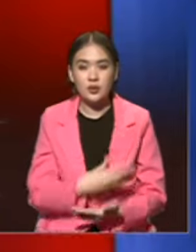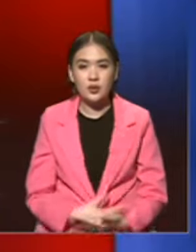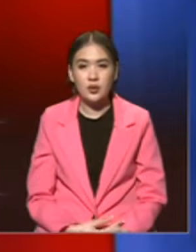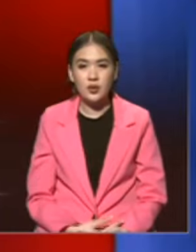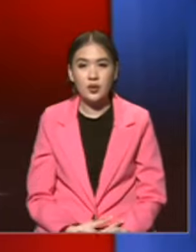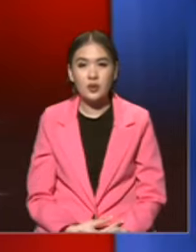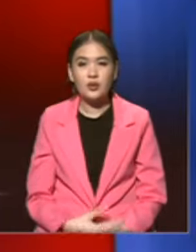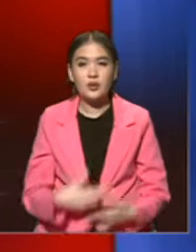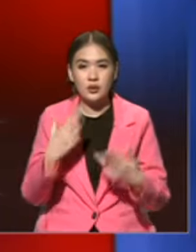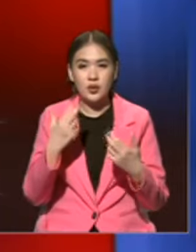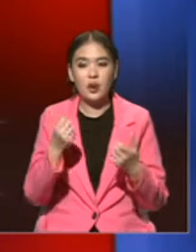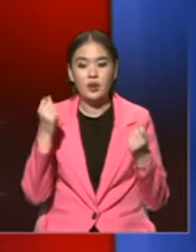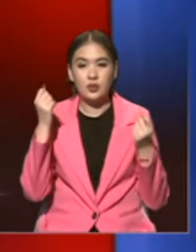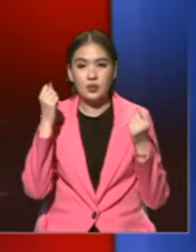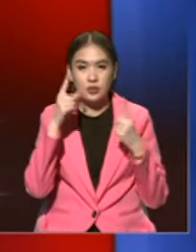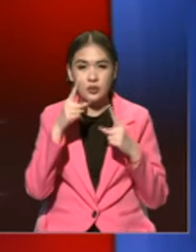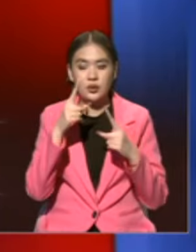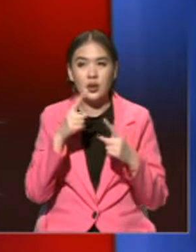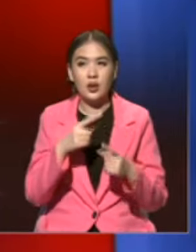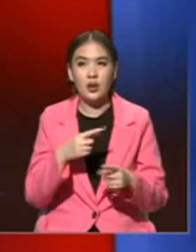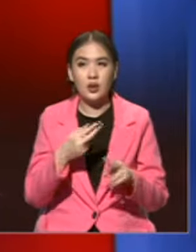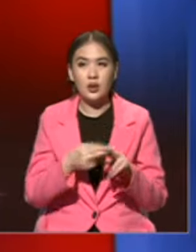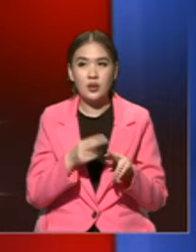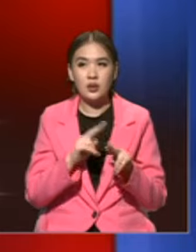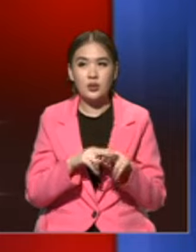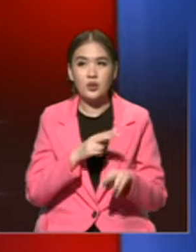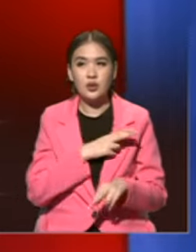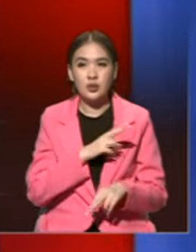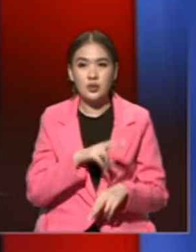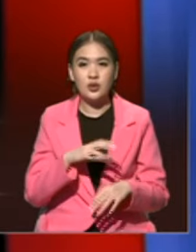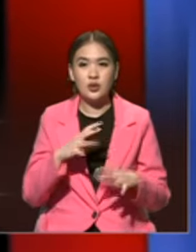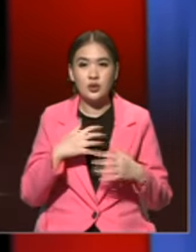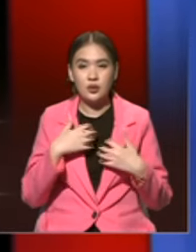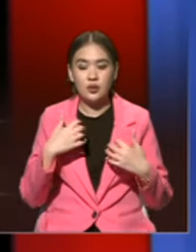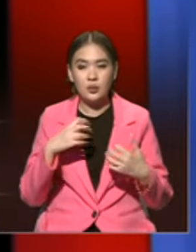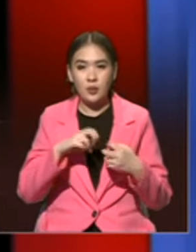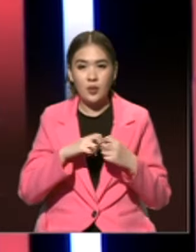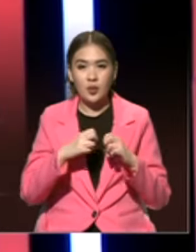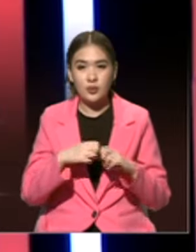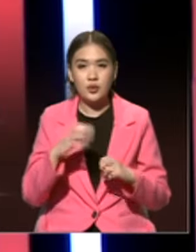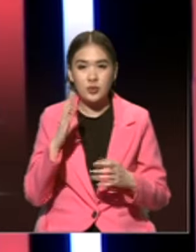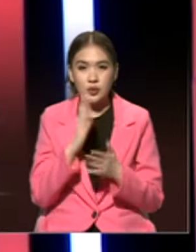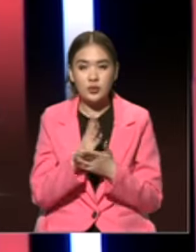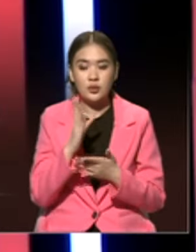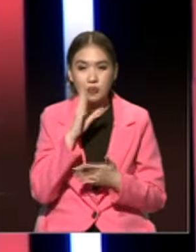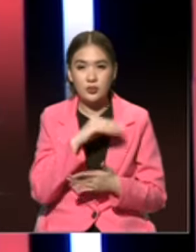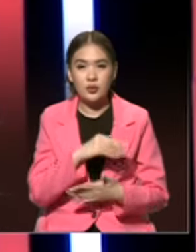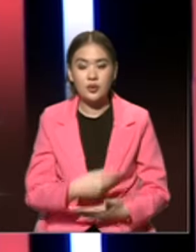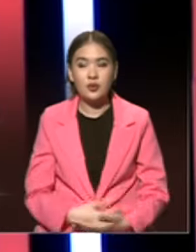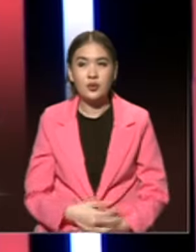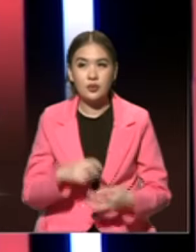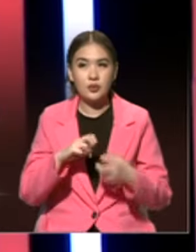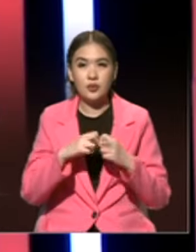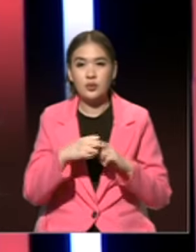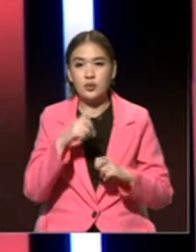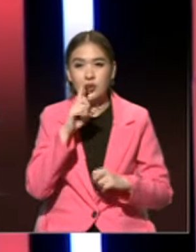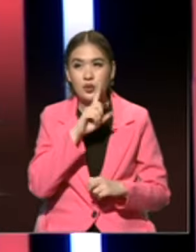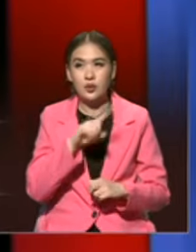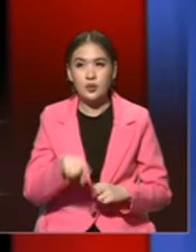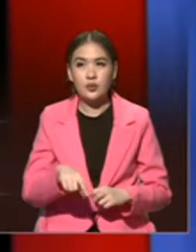елер анықталып, я, бұл жүрде жанағы, бұл енді көрген малы. Тақ проблема болу мүмкін көр? Проблема болмайды, бұл